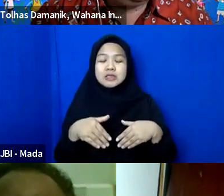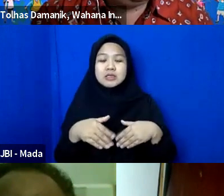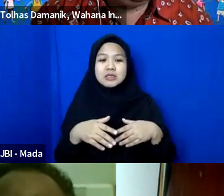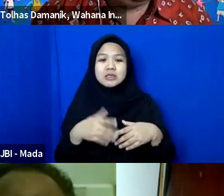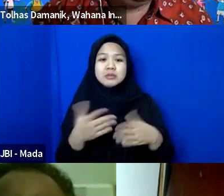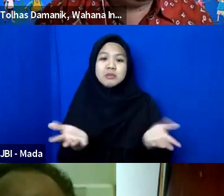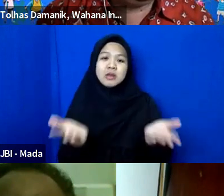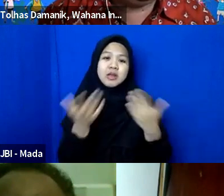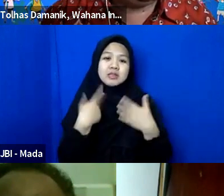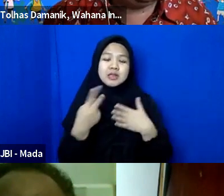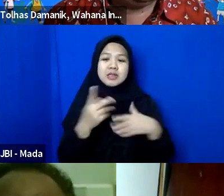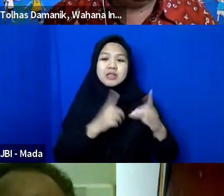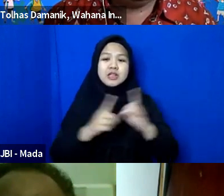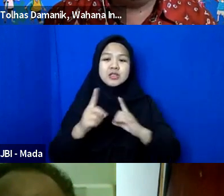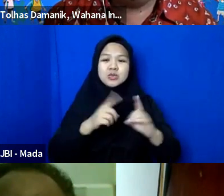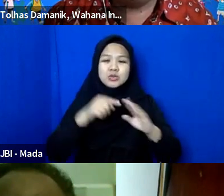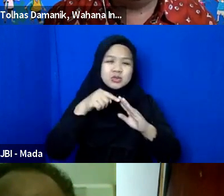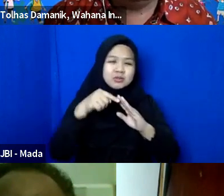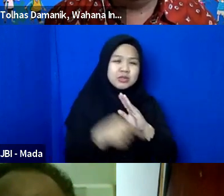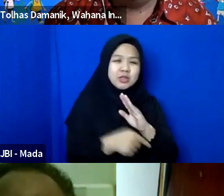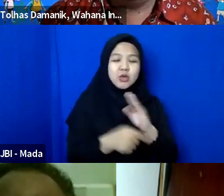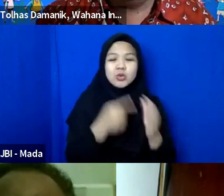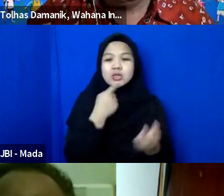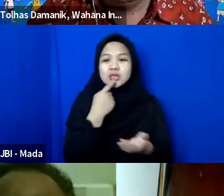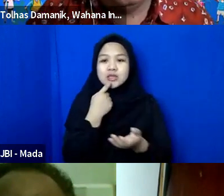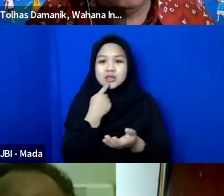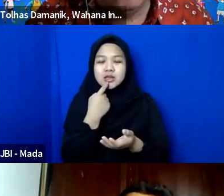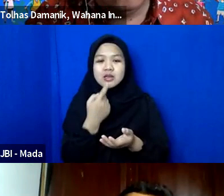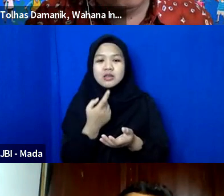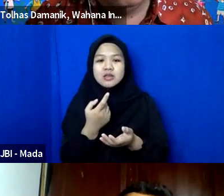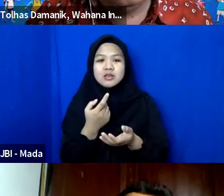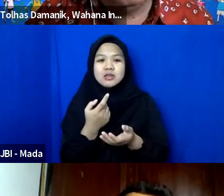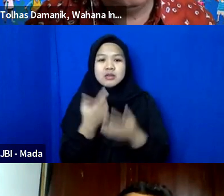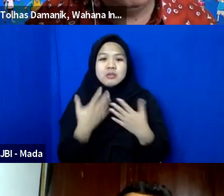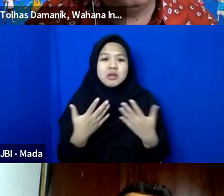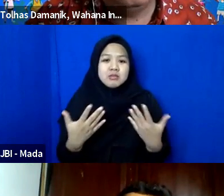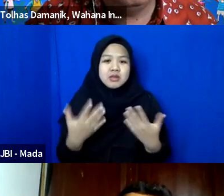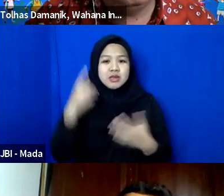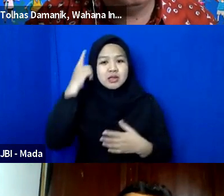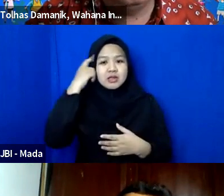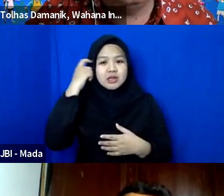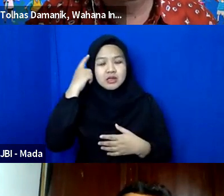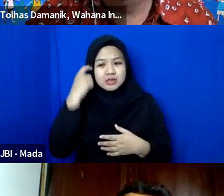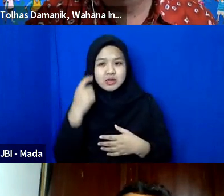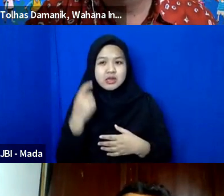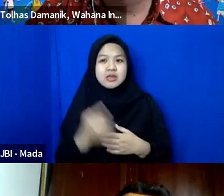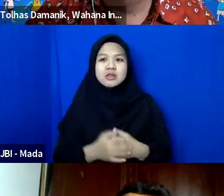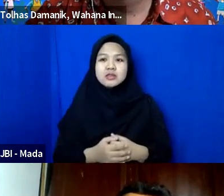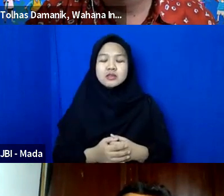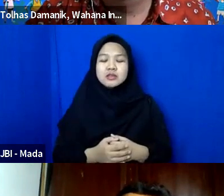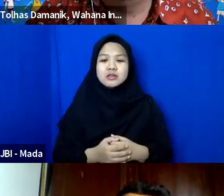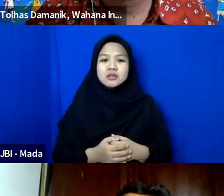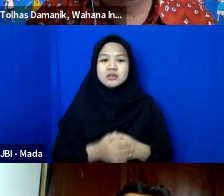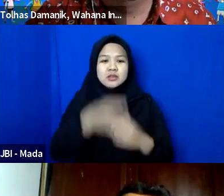mengajak kita mendiskusikan lebih jauh tentang gimana nih kira-kira apa namanya